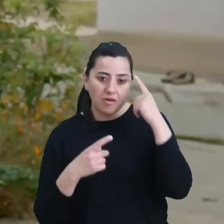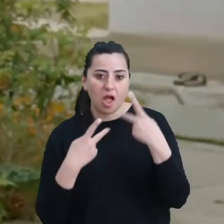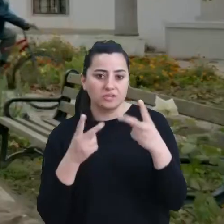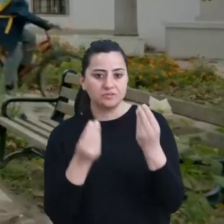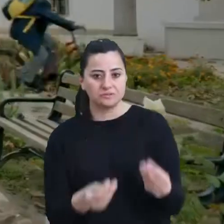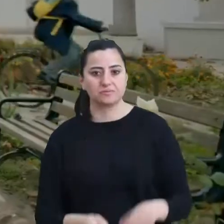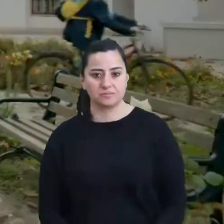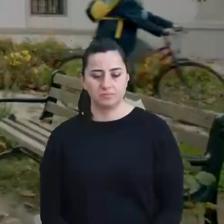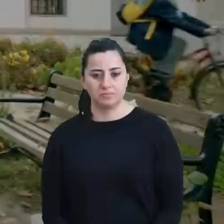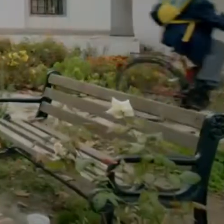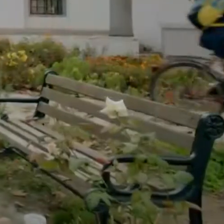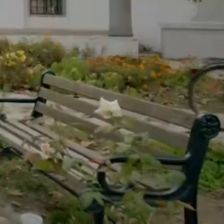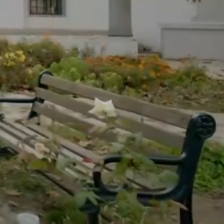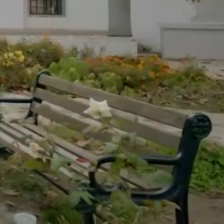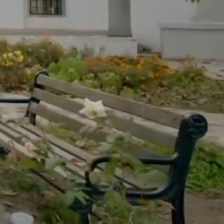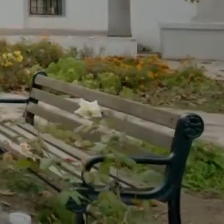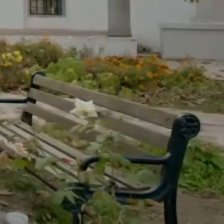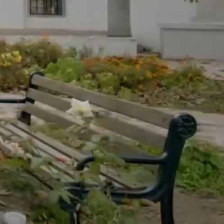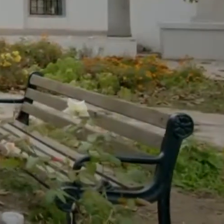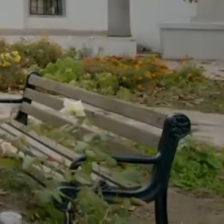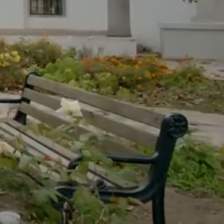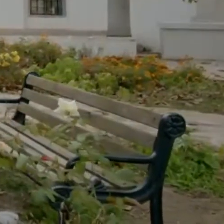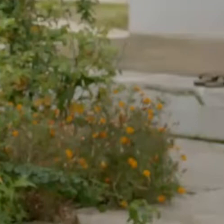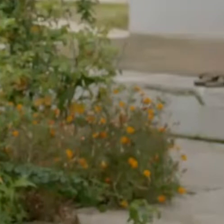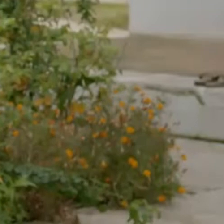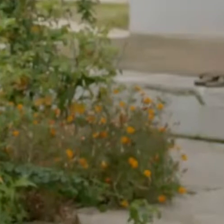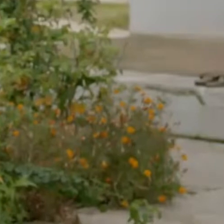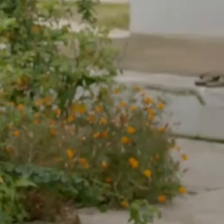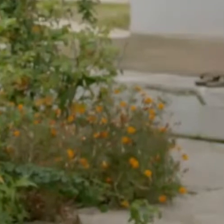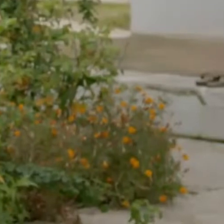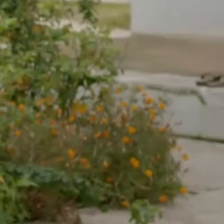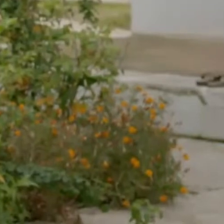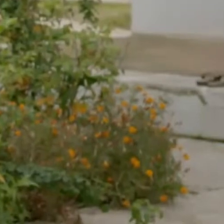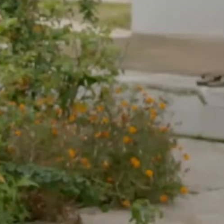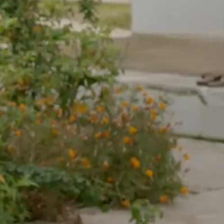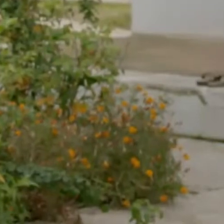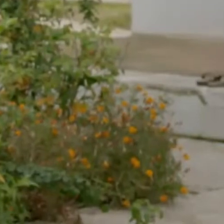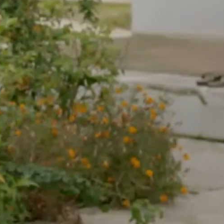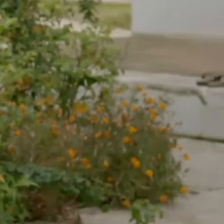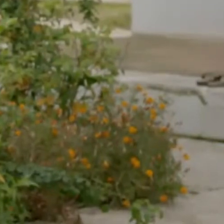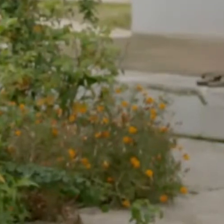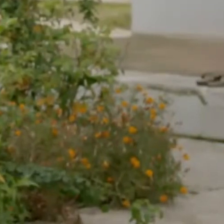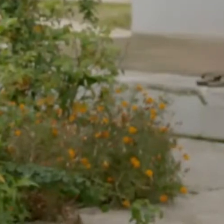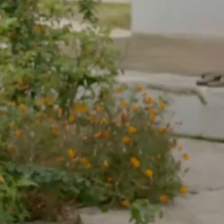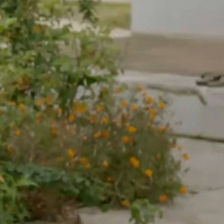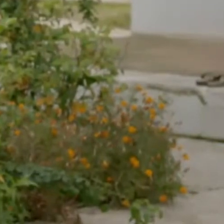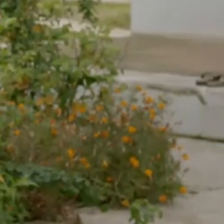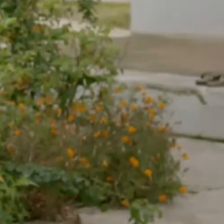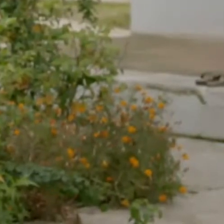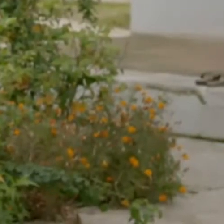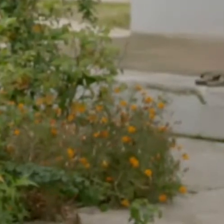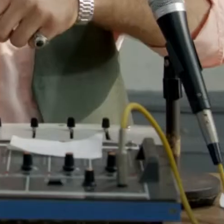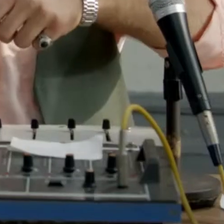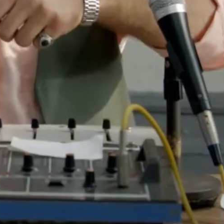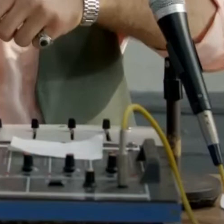versin. Islanmış paçaları ıslak kazayla Ersin'i uğurladı. Elleri önünde bağlı avlunun ortasında öylece